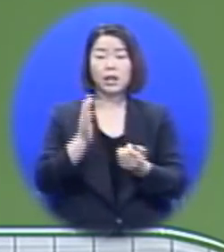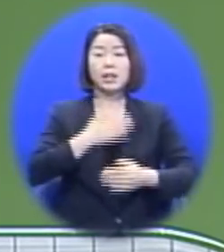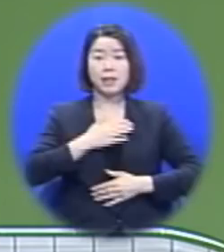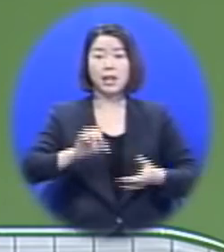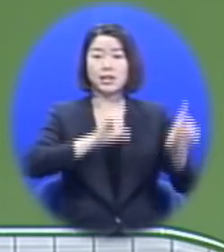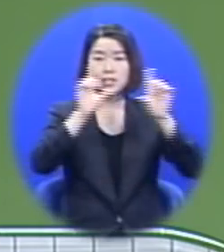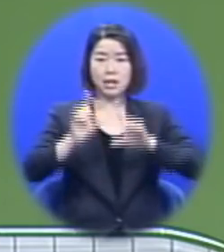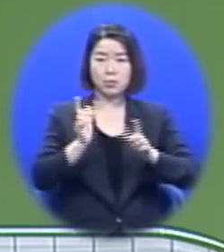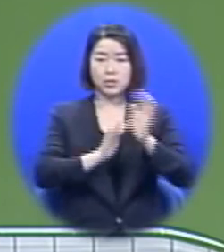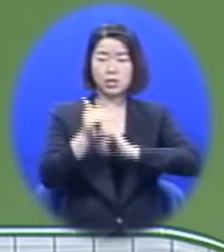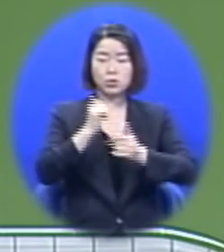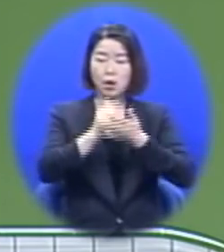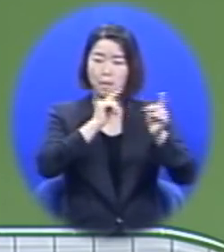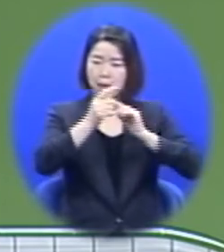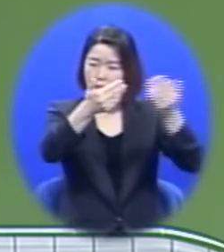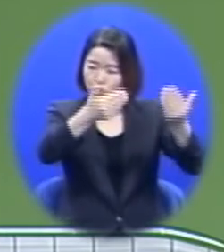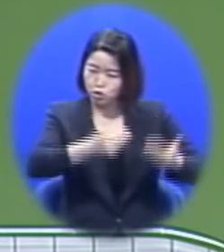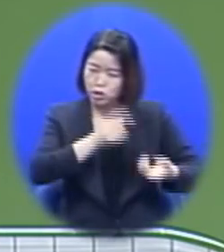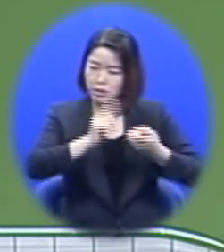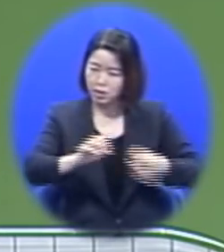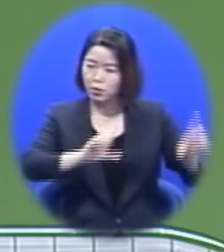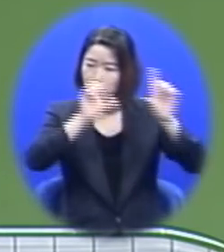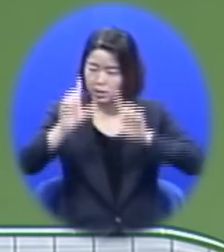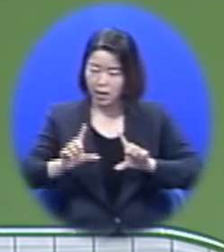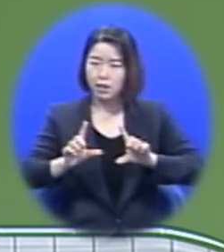예수님이 말씀하시는 대로 사는 삶입니다.